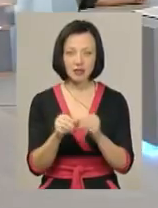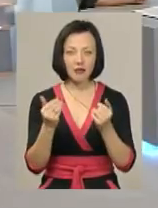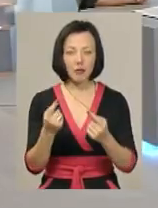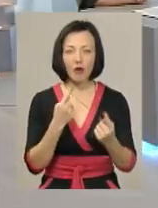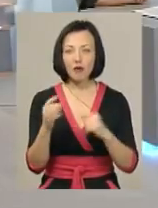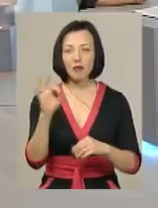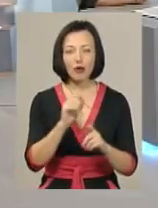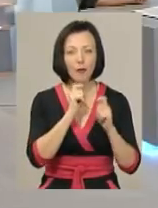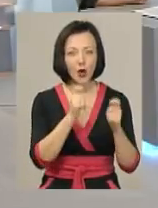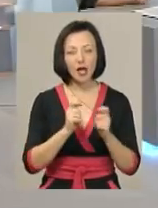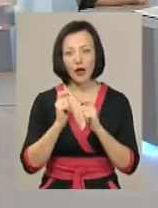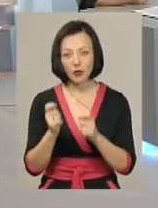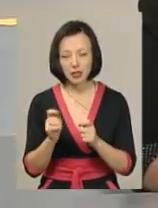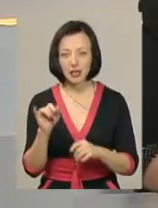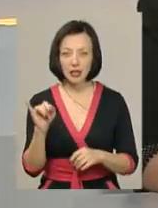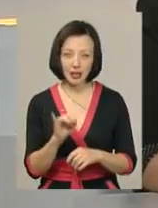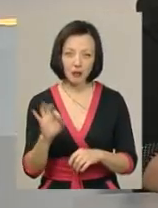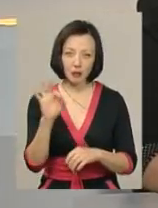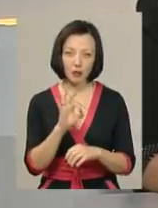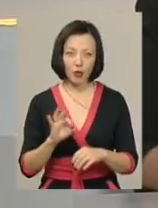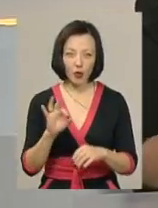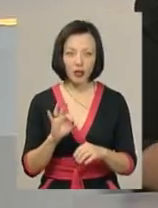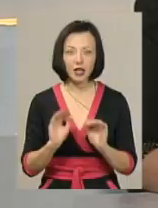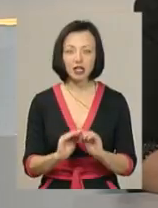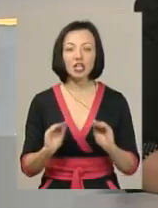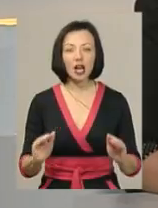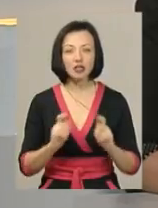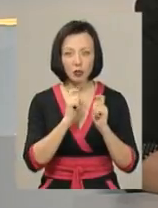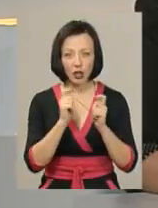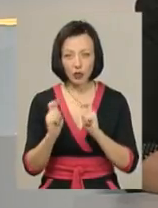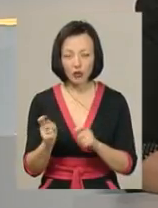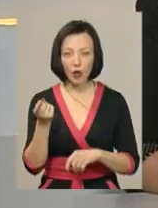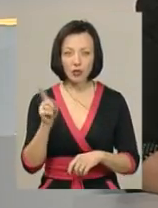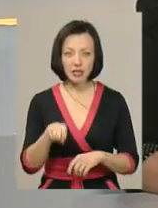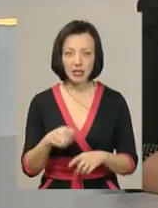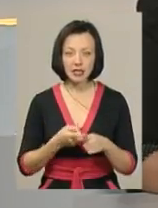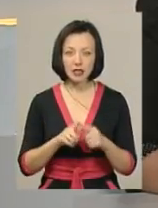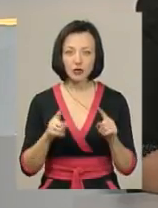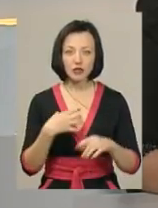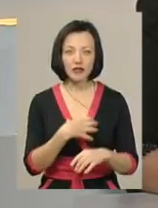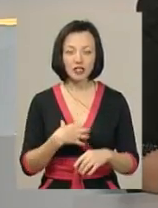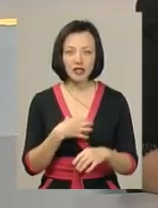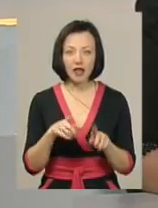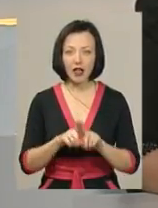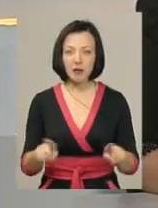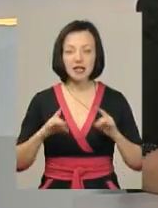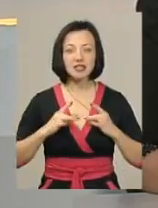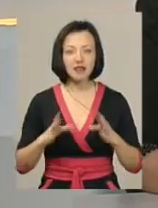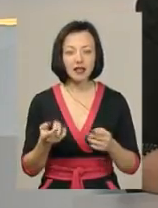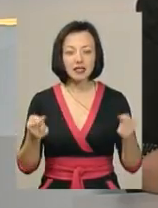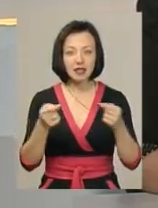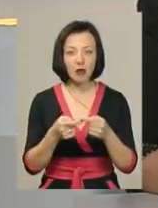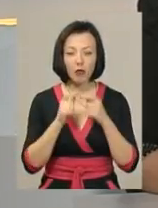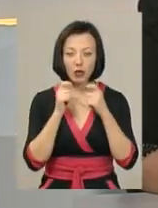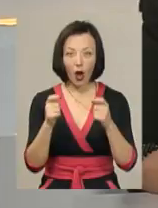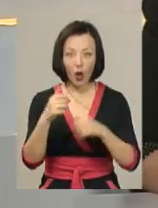говоримо про подарунки і зокрема про подит про дитячі подарунки оскільки це дуже важливий елемент свята саме подарунок